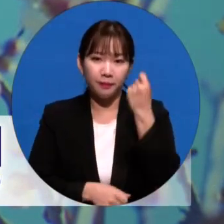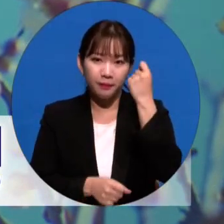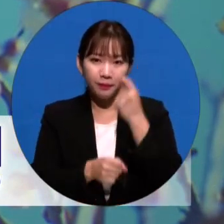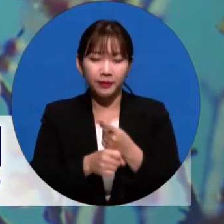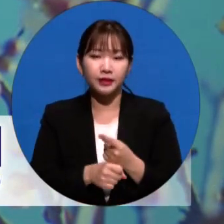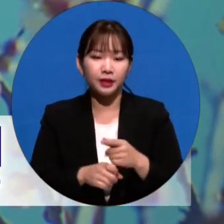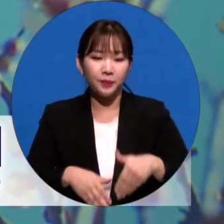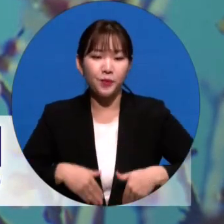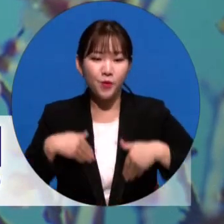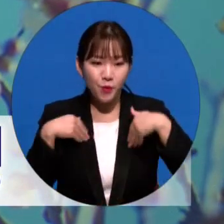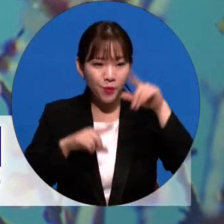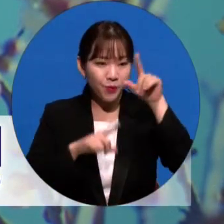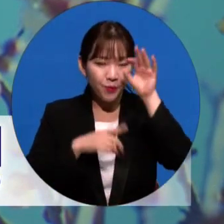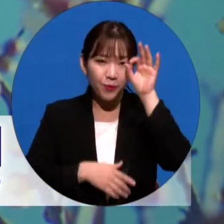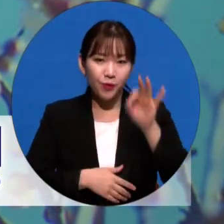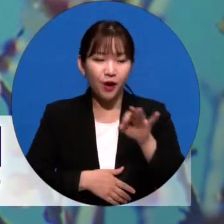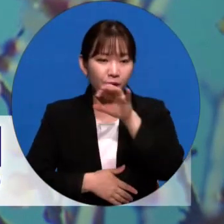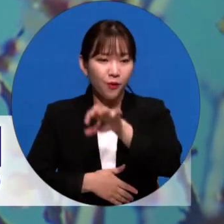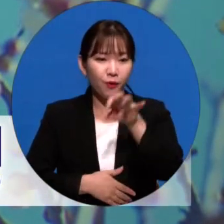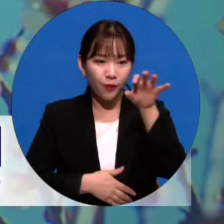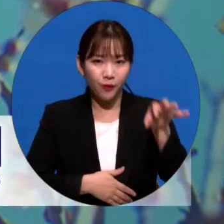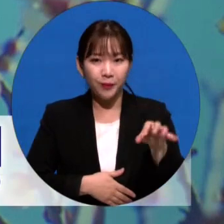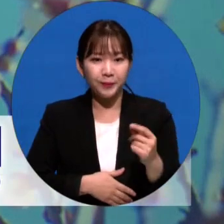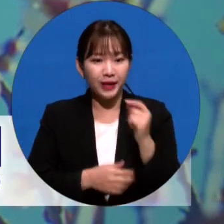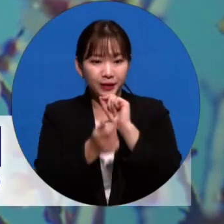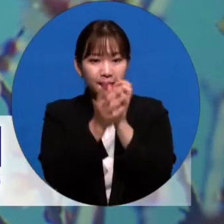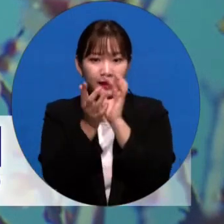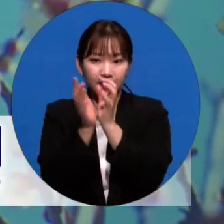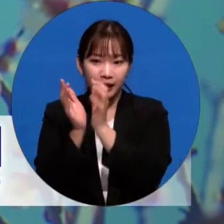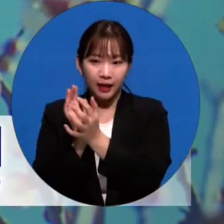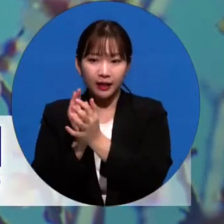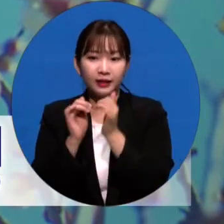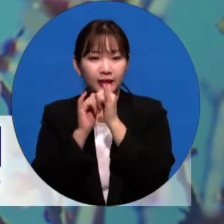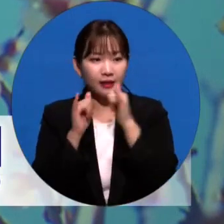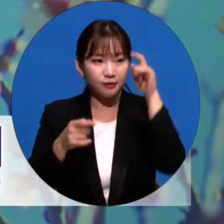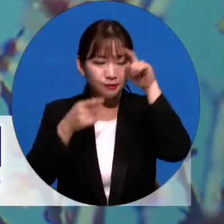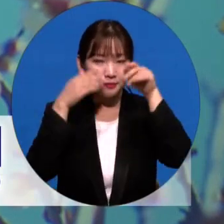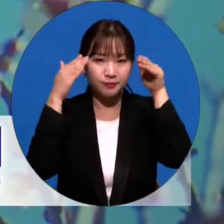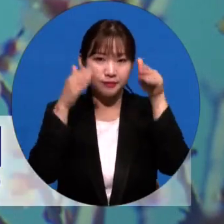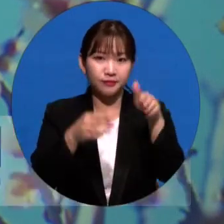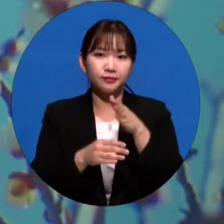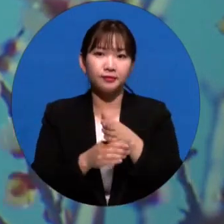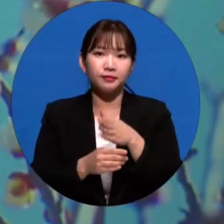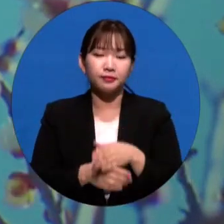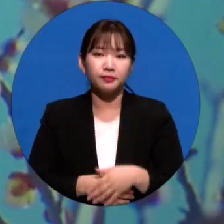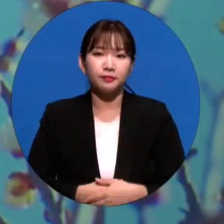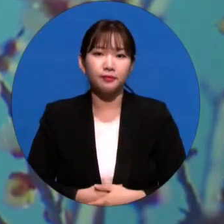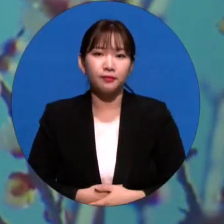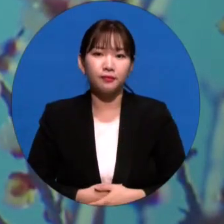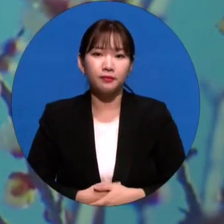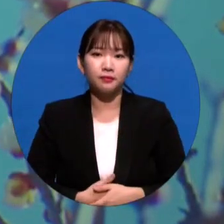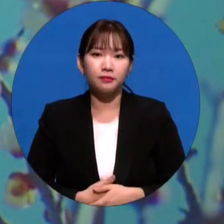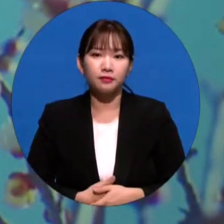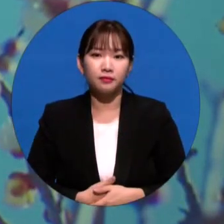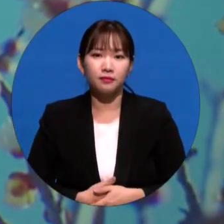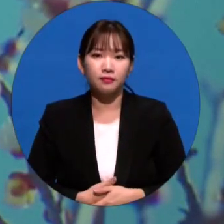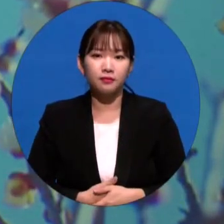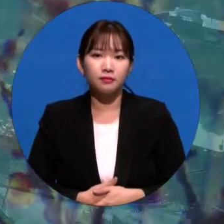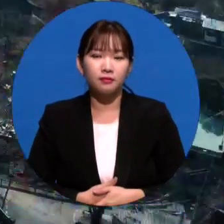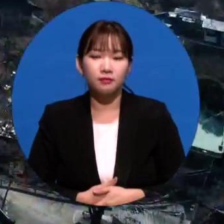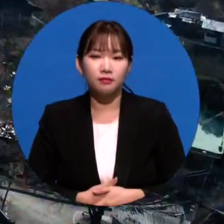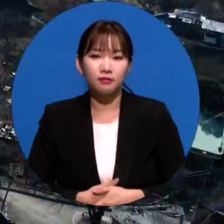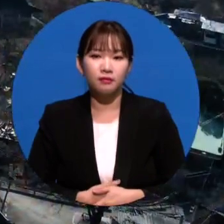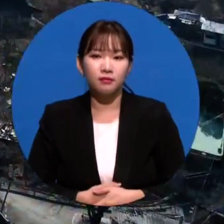있습니다. 곳곳에서 성급한 꽃망울을 터뜨리며 사람들의 눈길을 끌고 있습니다. 유민호 기자입니다.